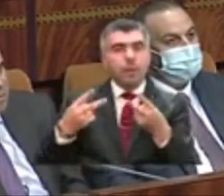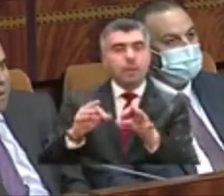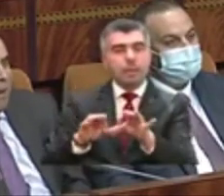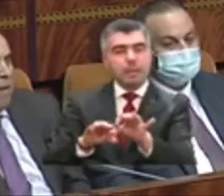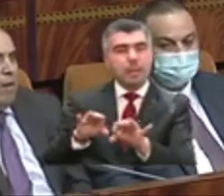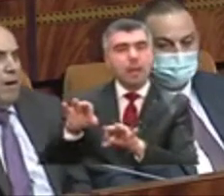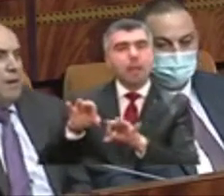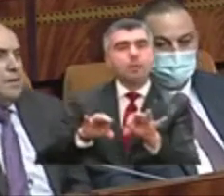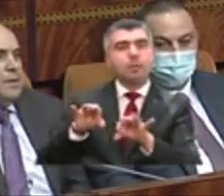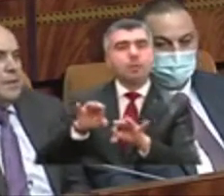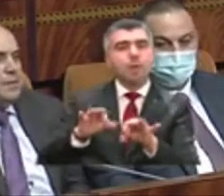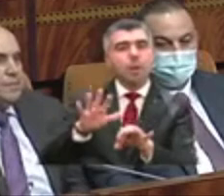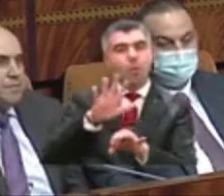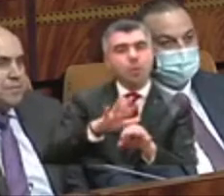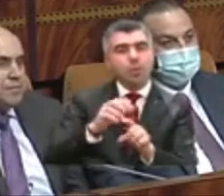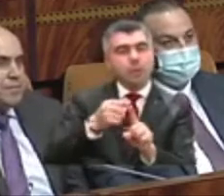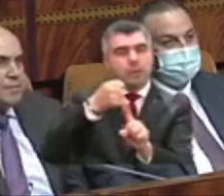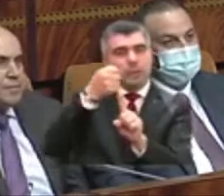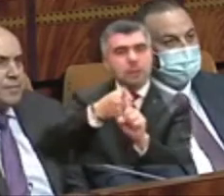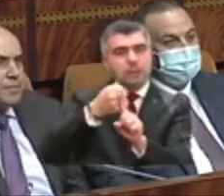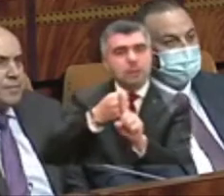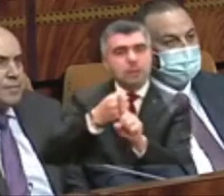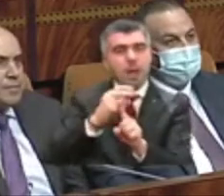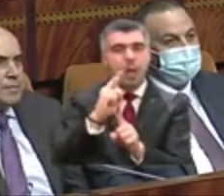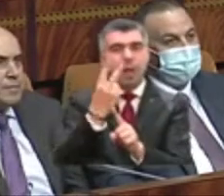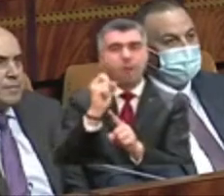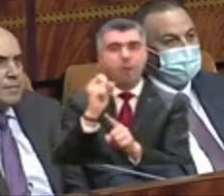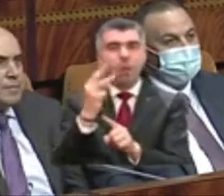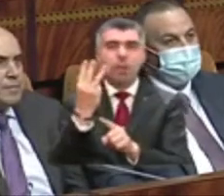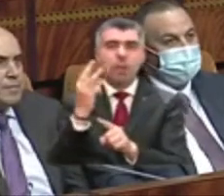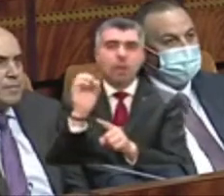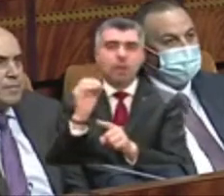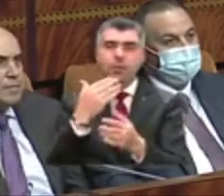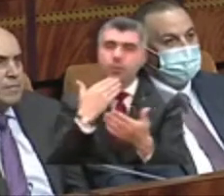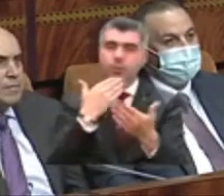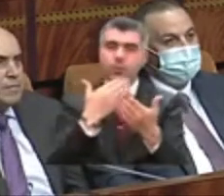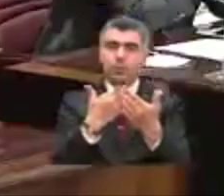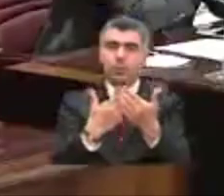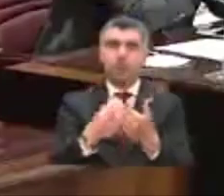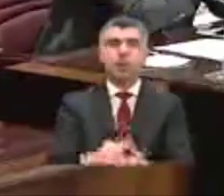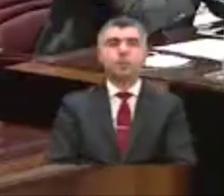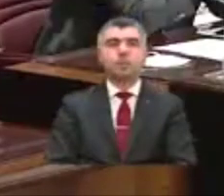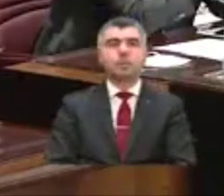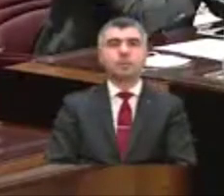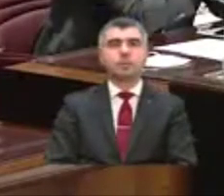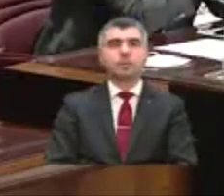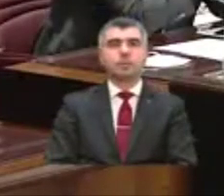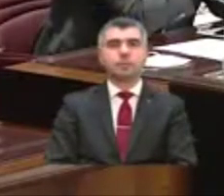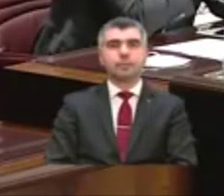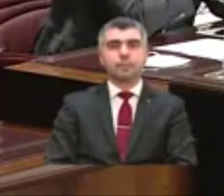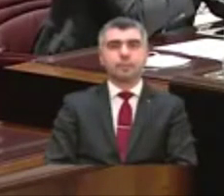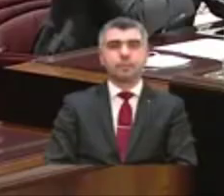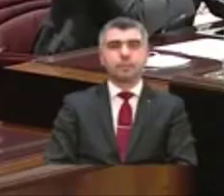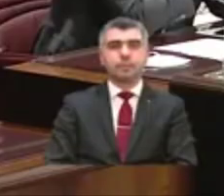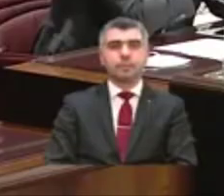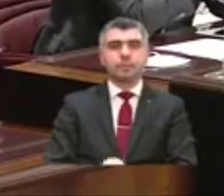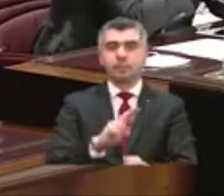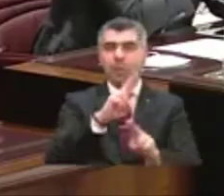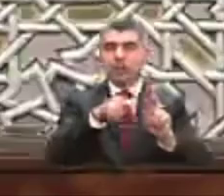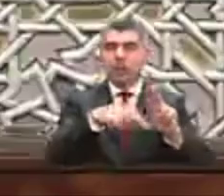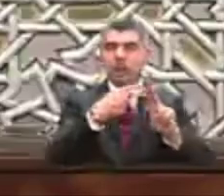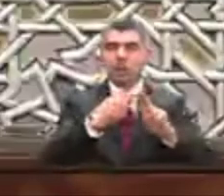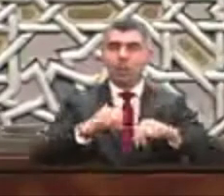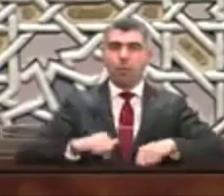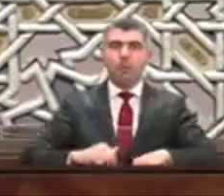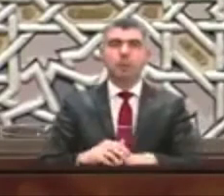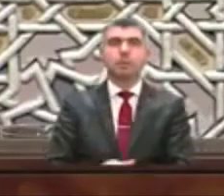الاستراتيجية واستكمالها في أفق سنة 2030. وشكرا. شكرا سيد النائب المحترمة، جواب لكم سيد الوزير.